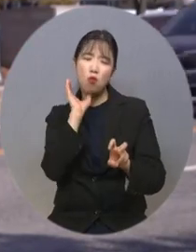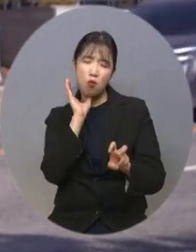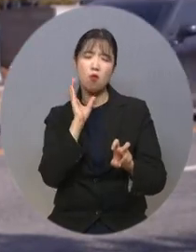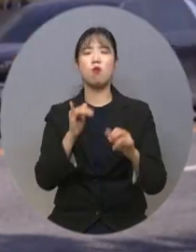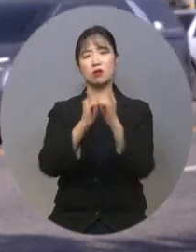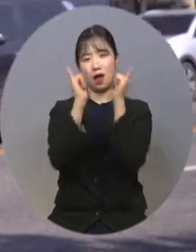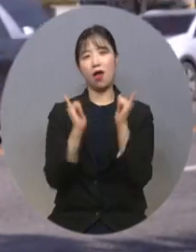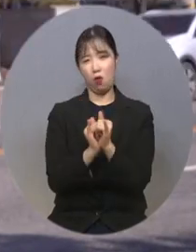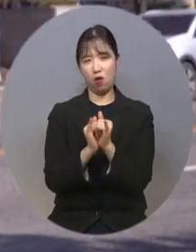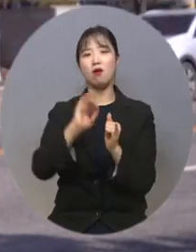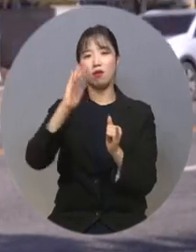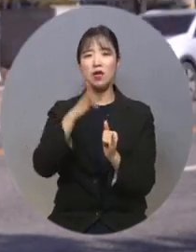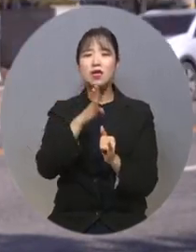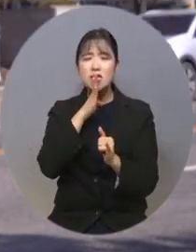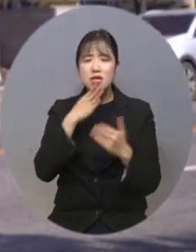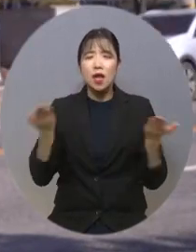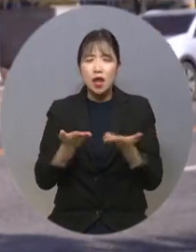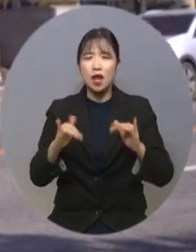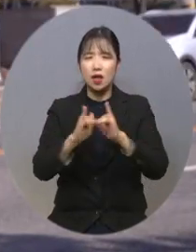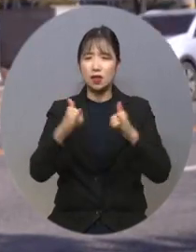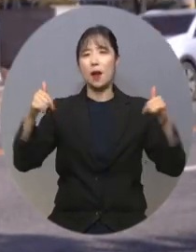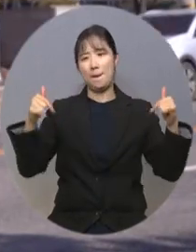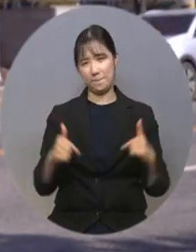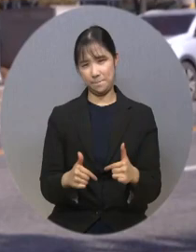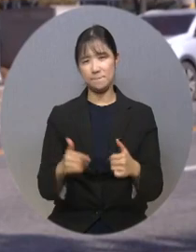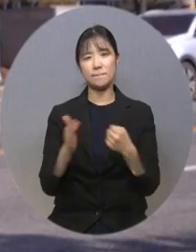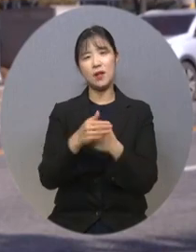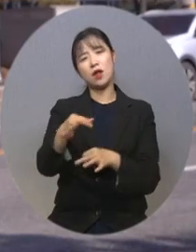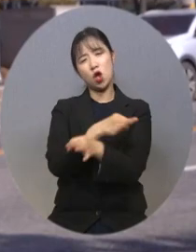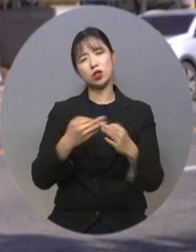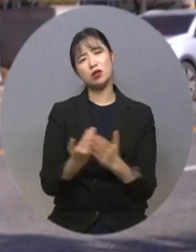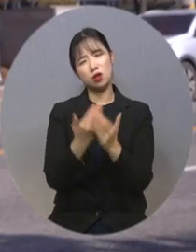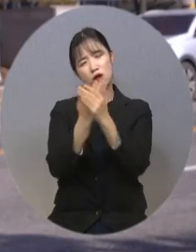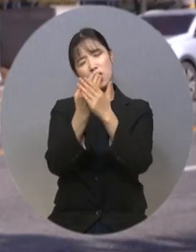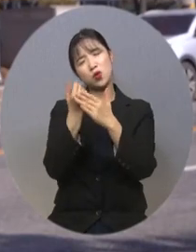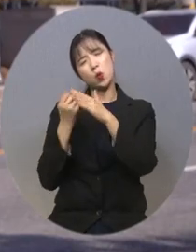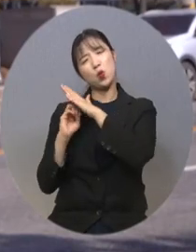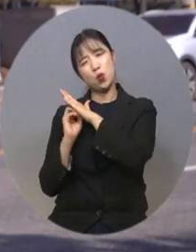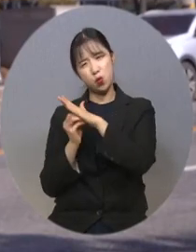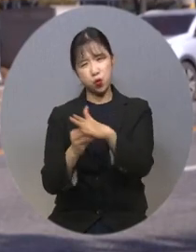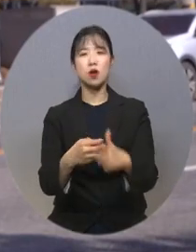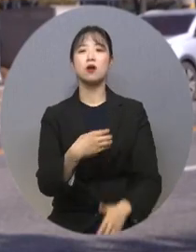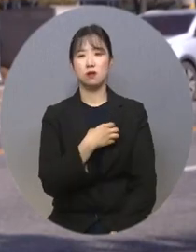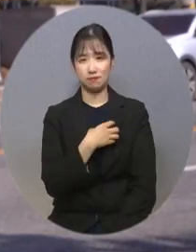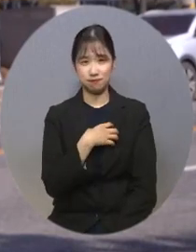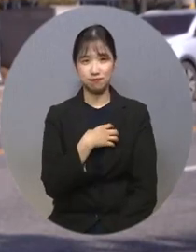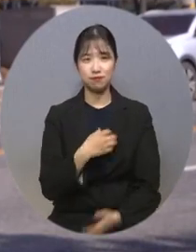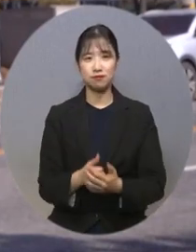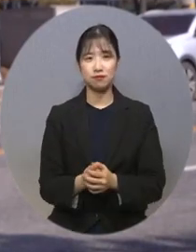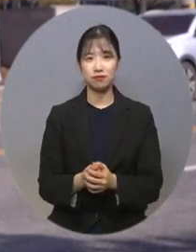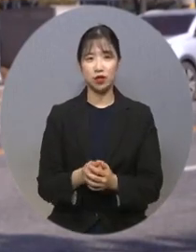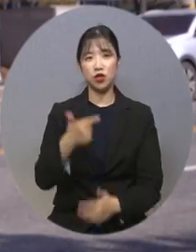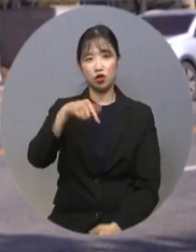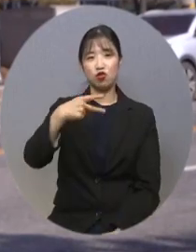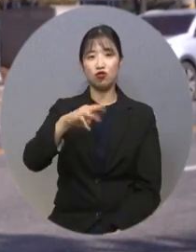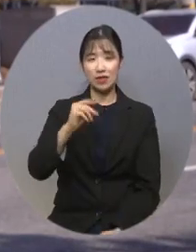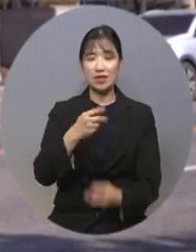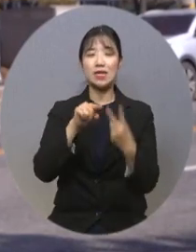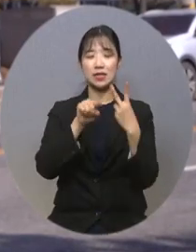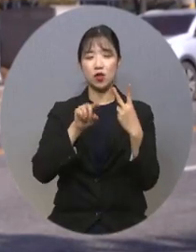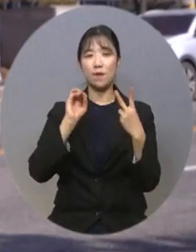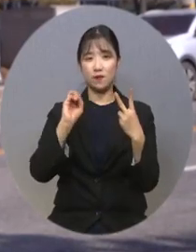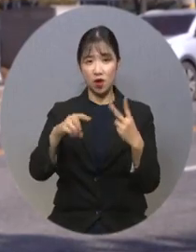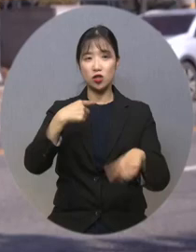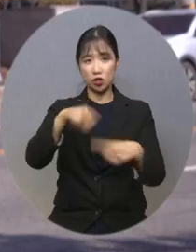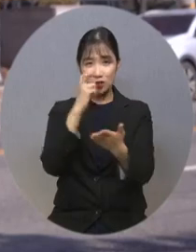초고령 사회로 실제 노동 인구가 감소하면서 경제 성장률이 둔화될 위험이 있습니다. 뉴딜 2.0 정책으로